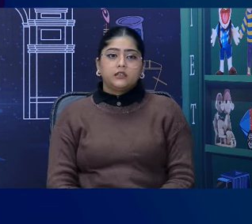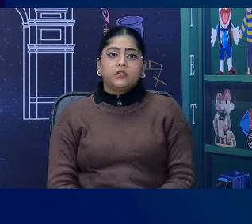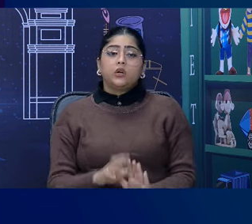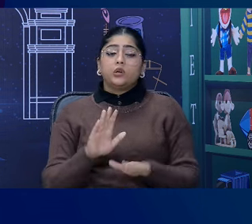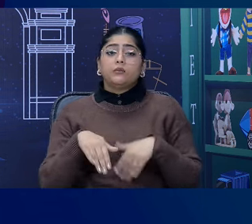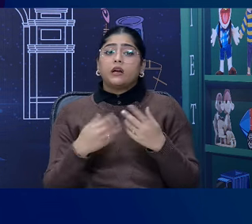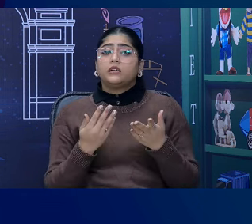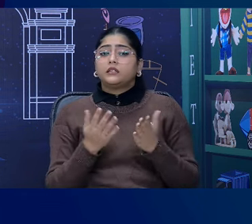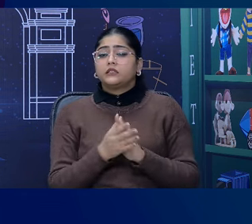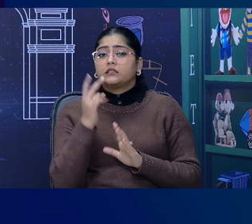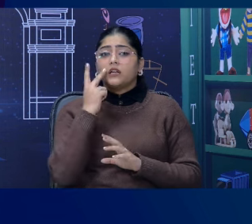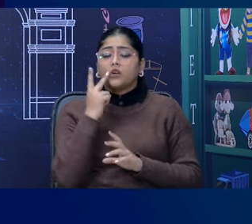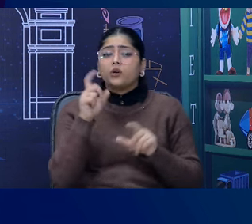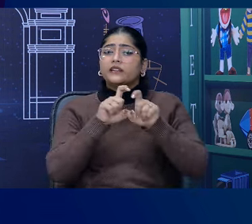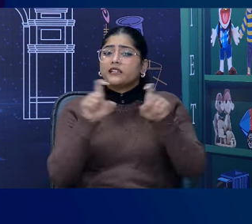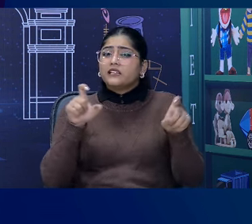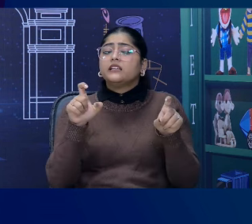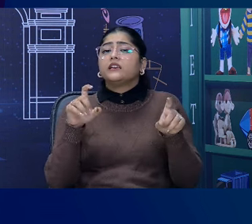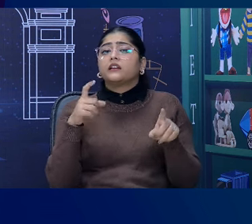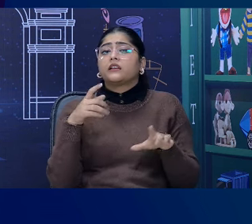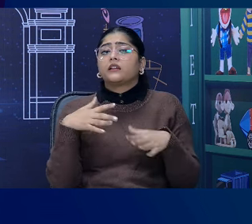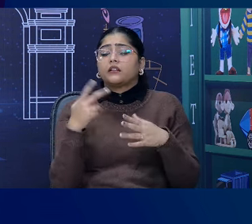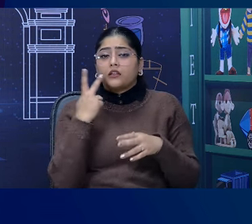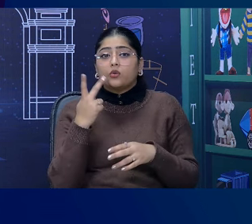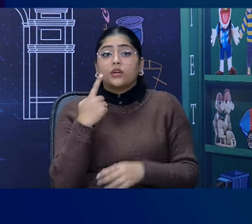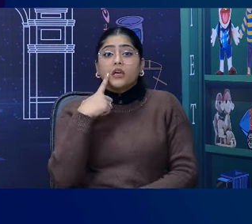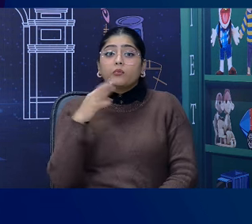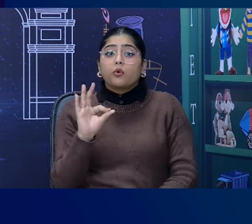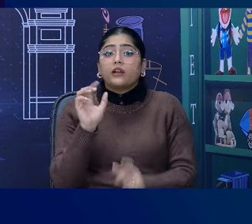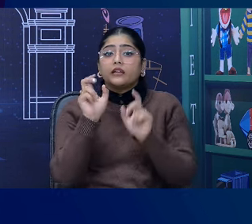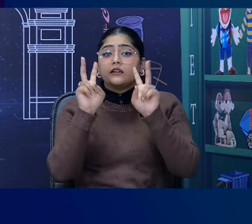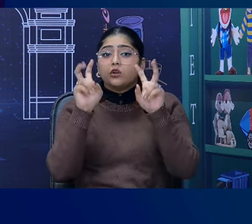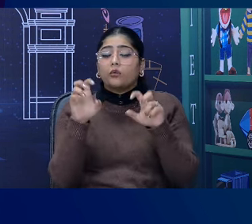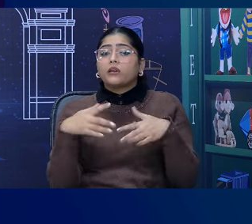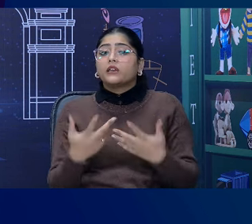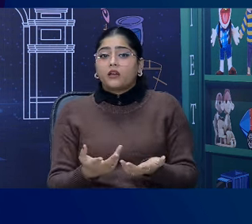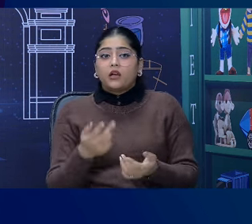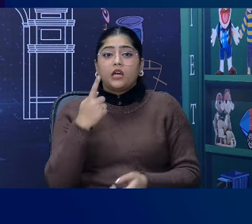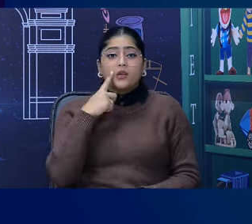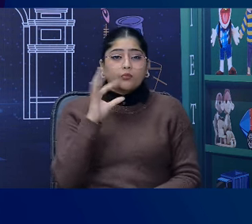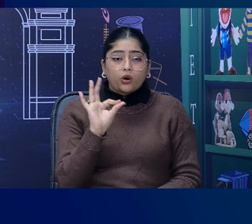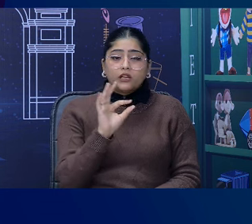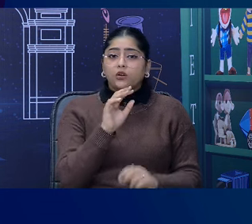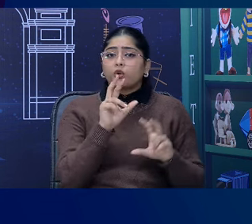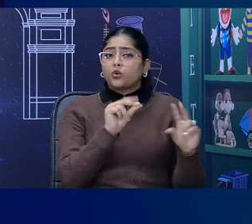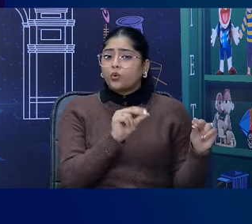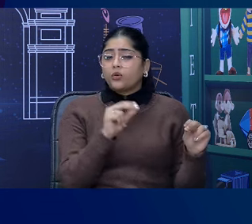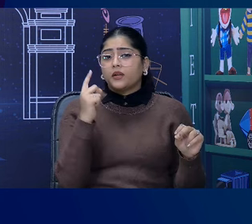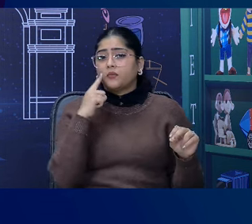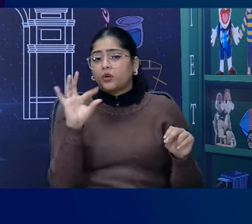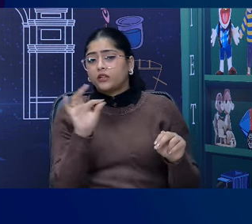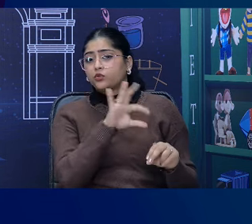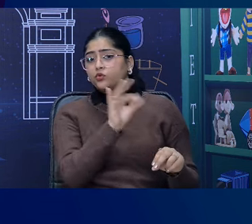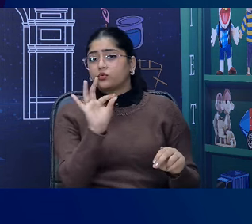करो फाइंड आउट करो कि आपके लिए क्या इंपोर्टेंट है क्या इंपॉर्टेंट नहीं है उस सिचुएशन में से ठीक है